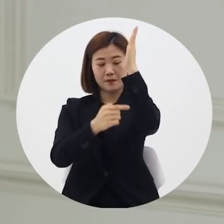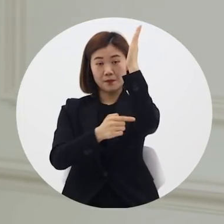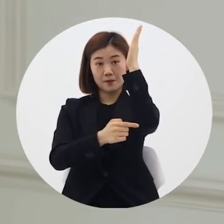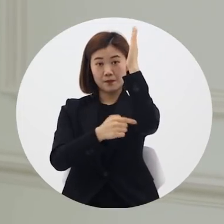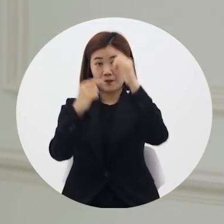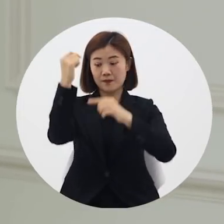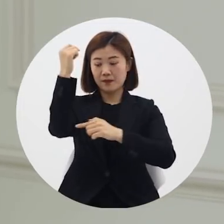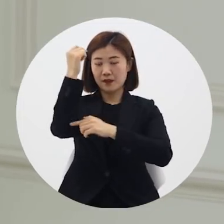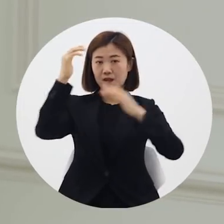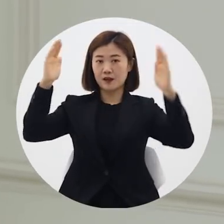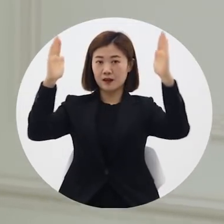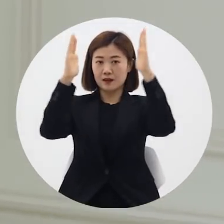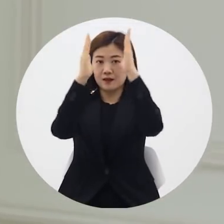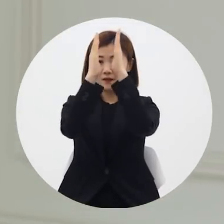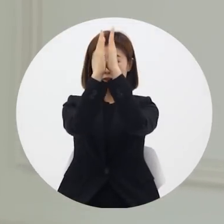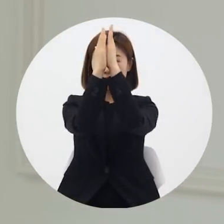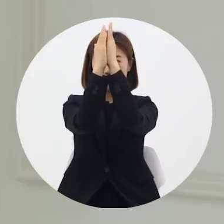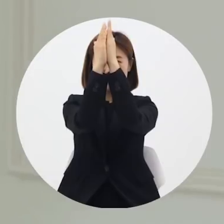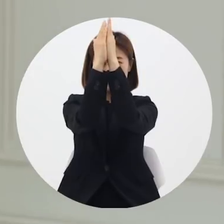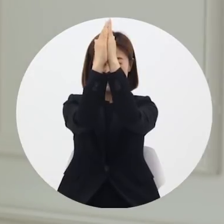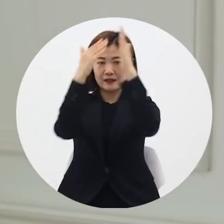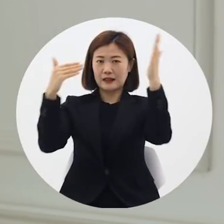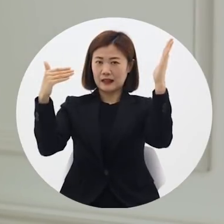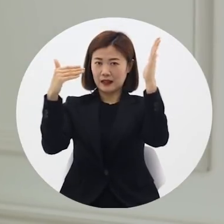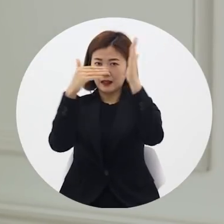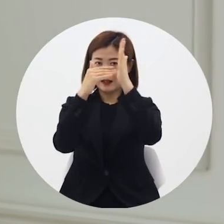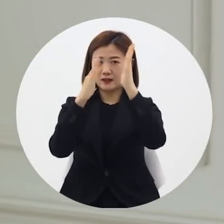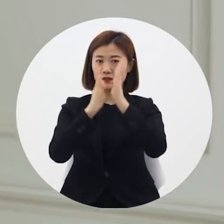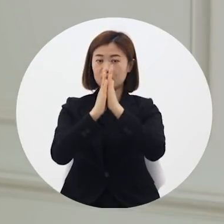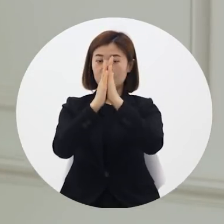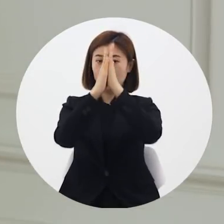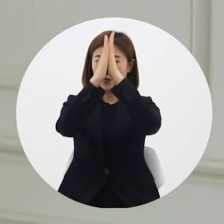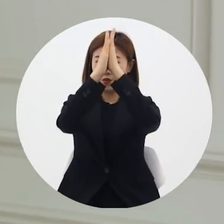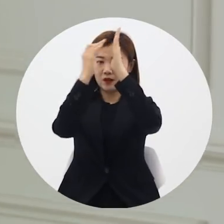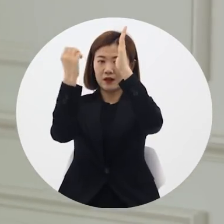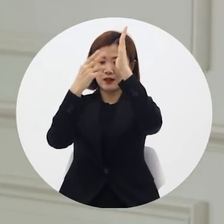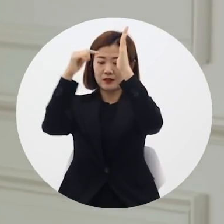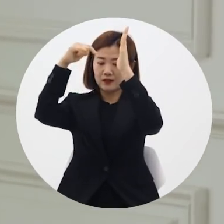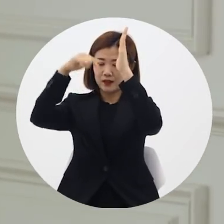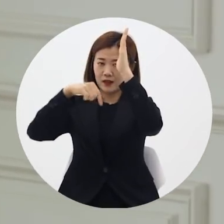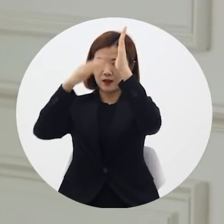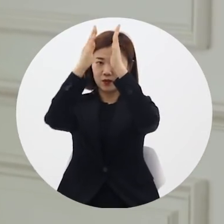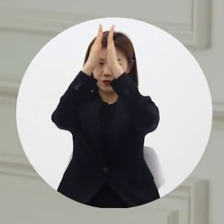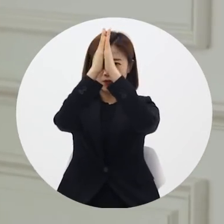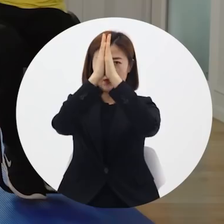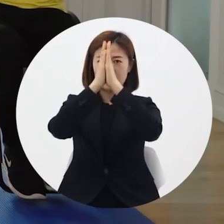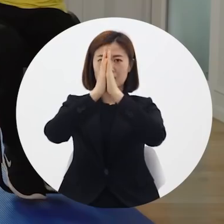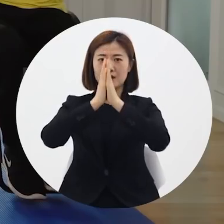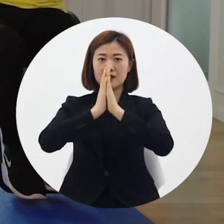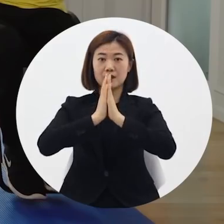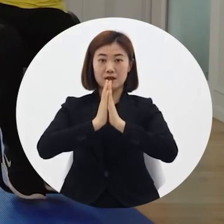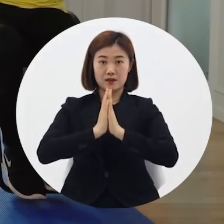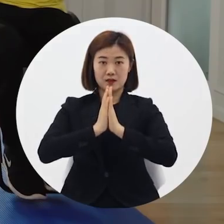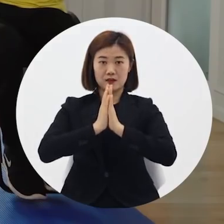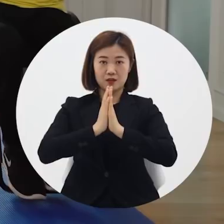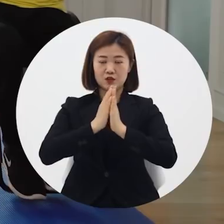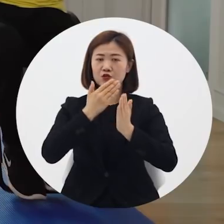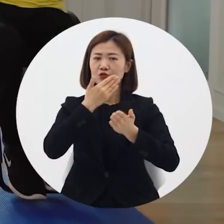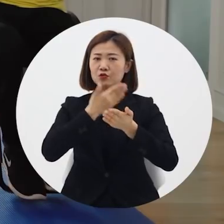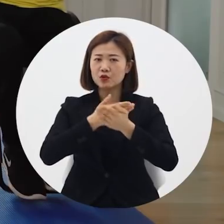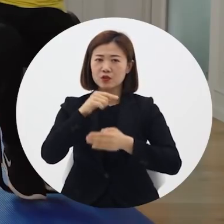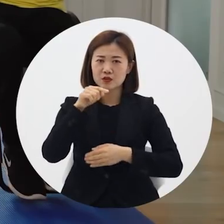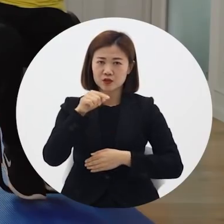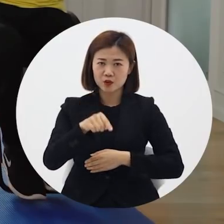팔꿈치가 닿을 때까지 위로 올려주시고 그대로 다시 밑으로 내려주십니다. 자, 여기서 중요한